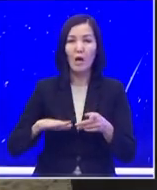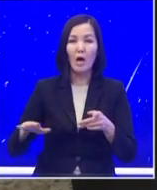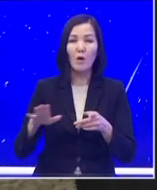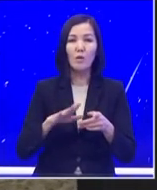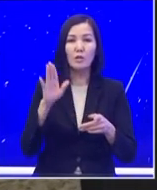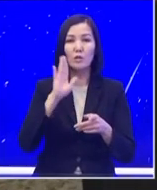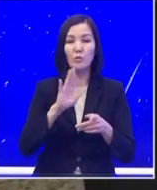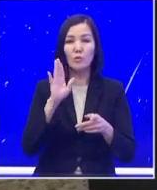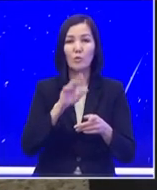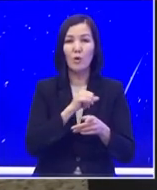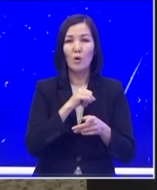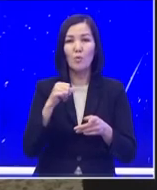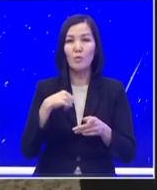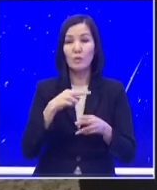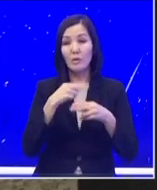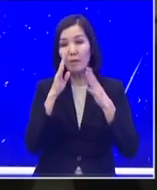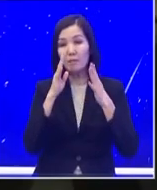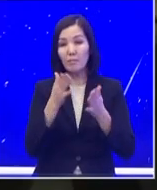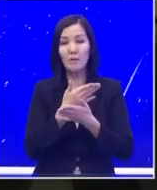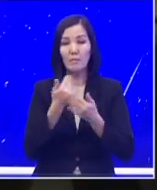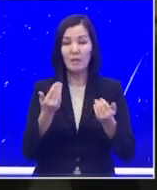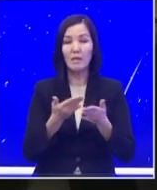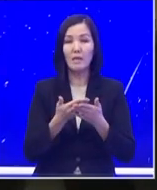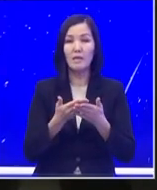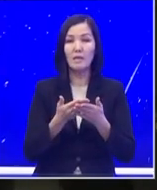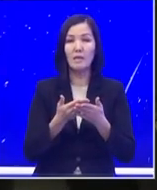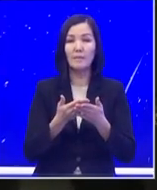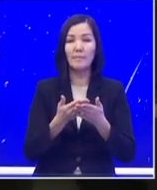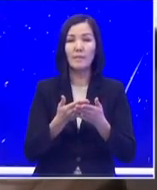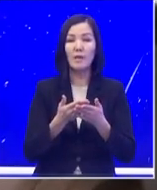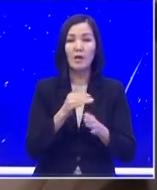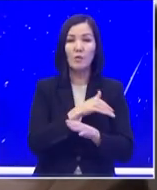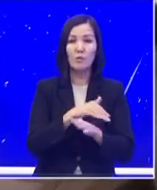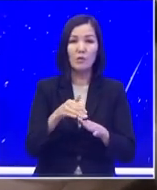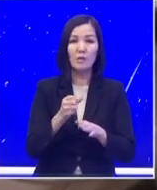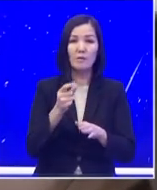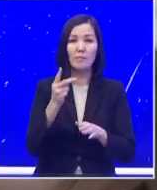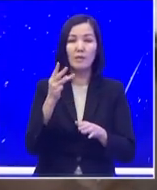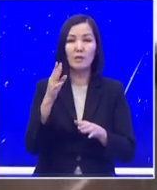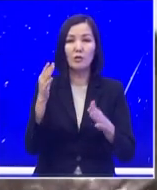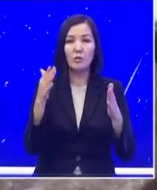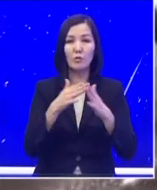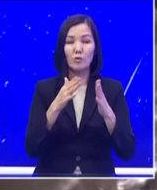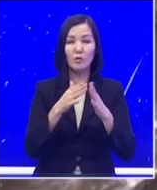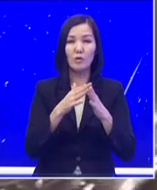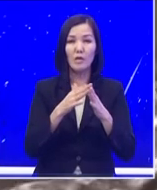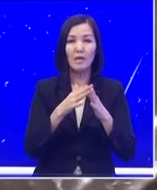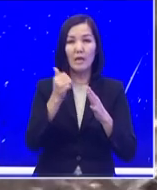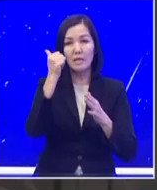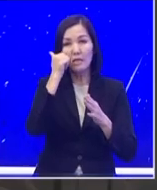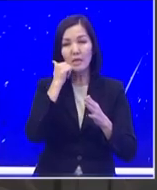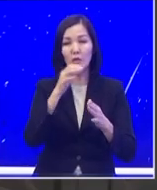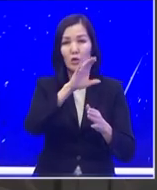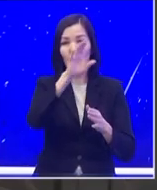колодеске тұрғындардың өздері де мән бермеген сыңайлы. Алтын адам көшесінің бойындағы бірнеше шаңырақтың жайы осылай. Қыстай